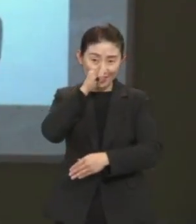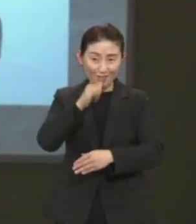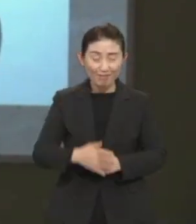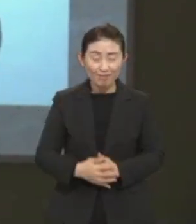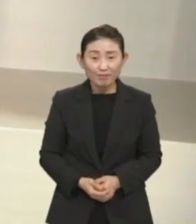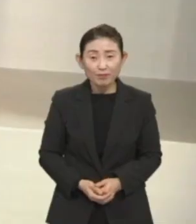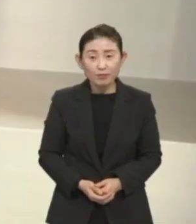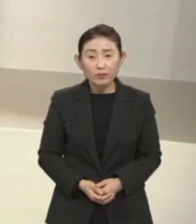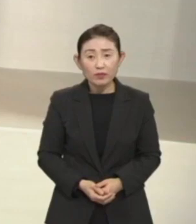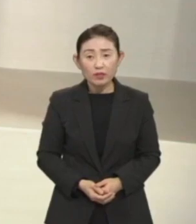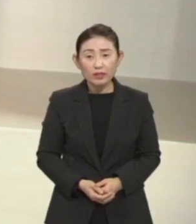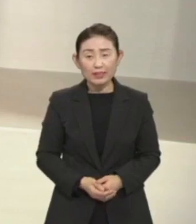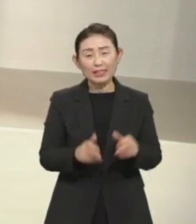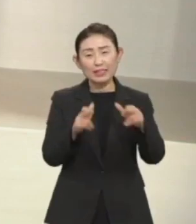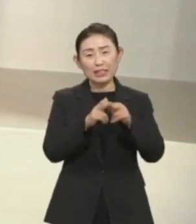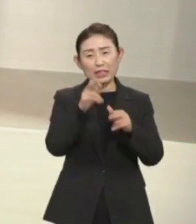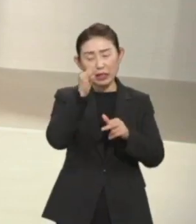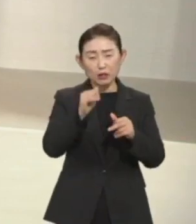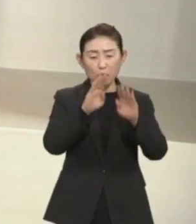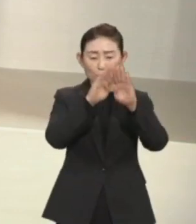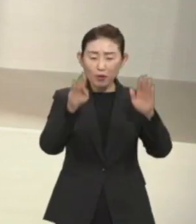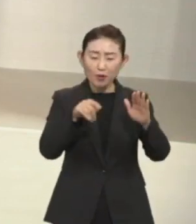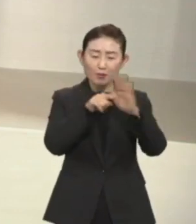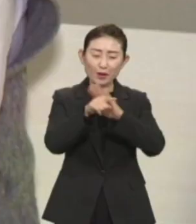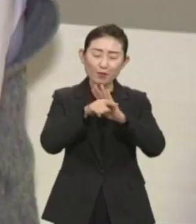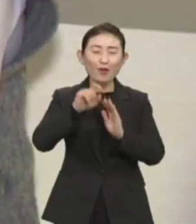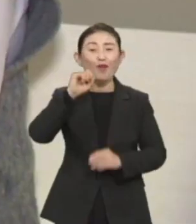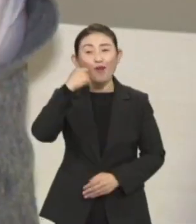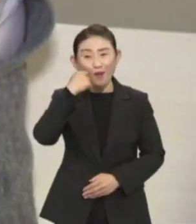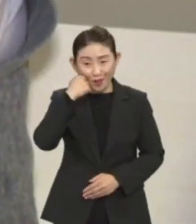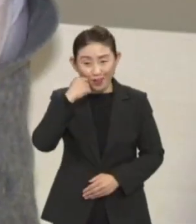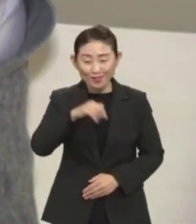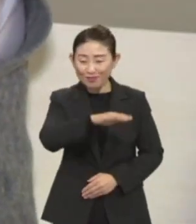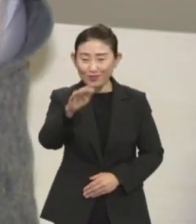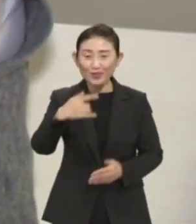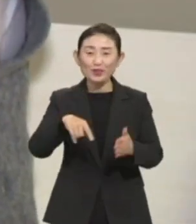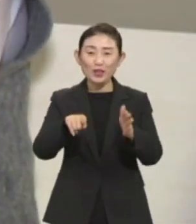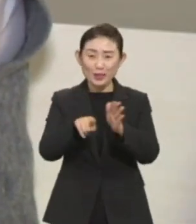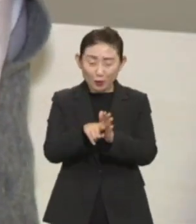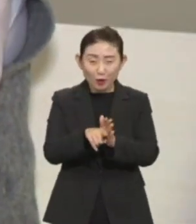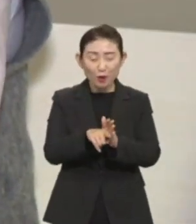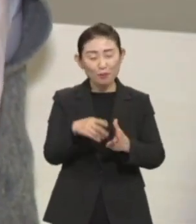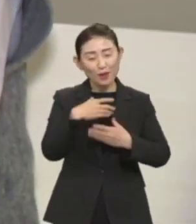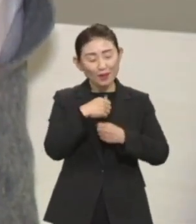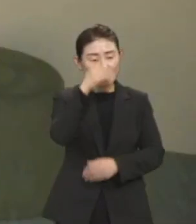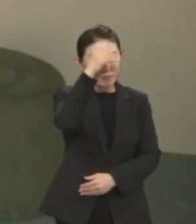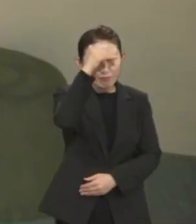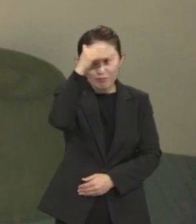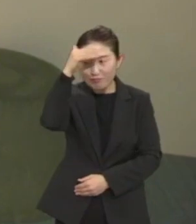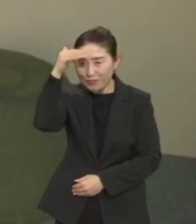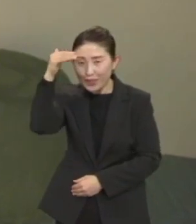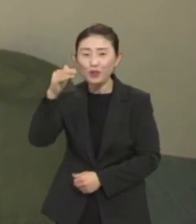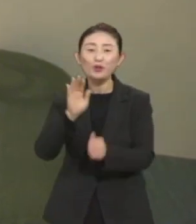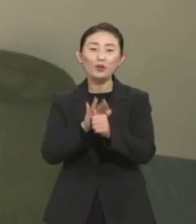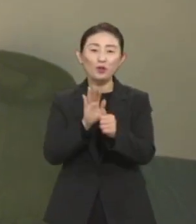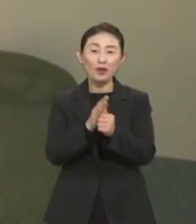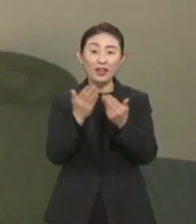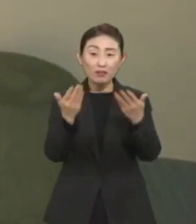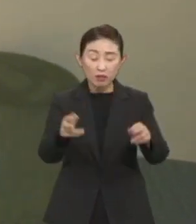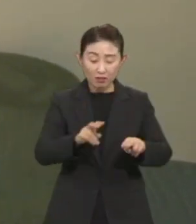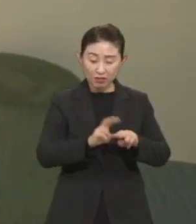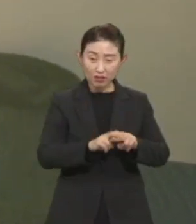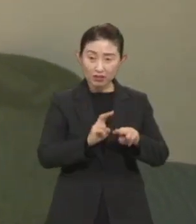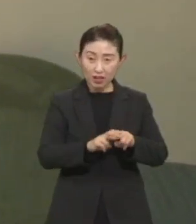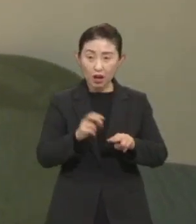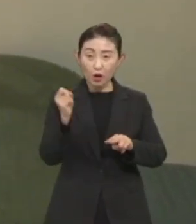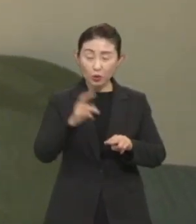소개합니다. 장애로 평소 박물관 방문이 어려운 문화 취약계층이 조금이라도 편하게 관람할 수 있도록 의자와